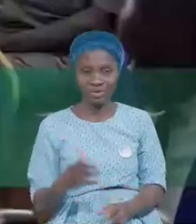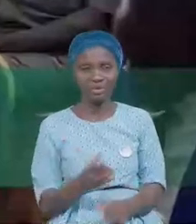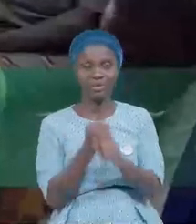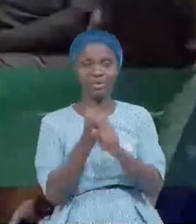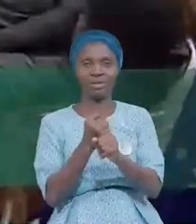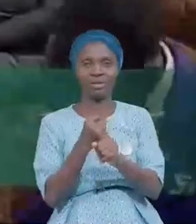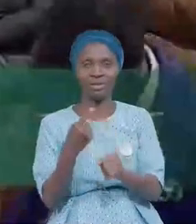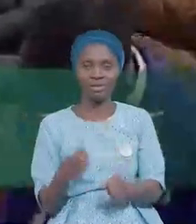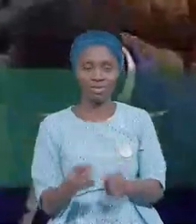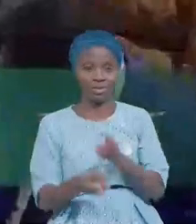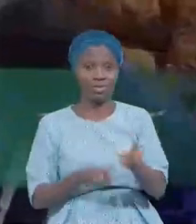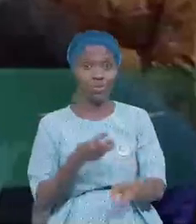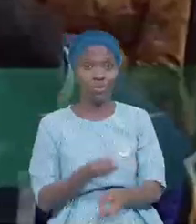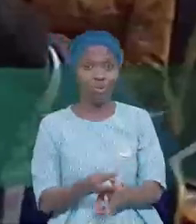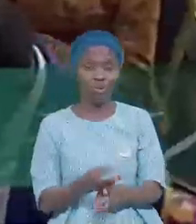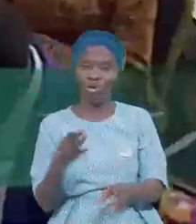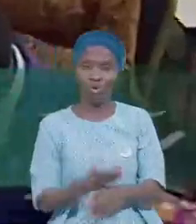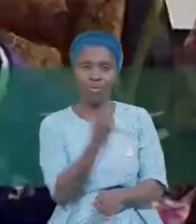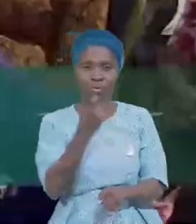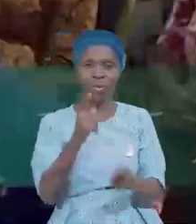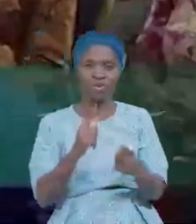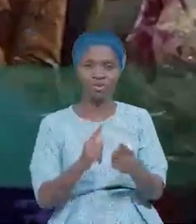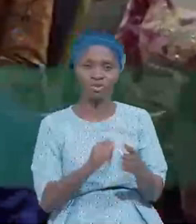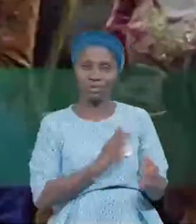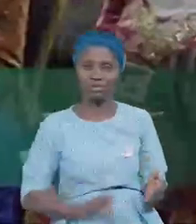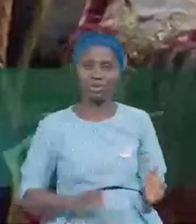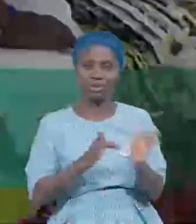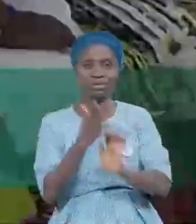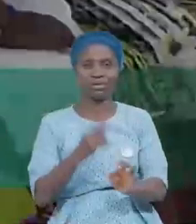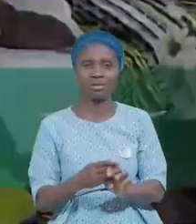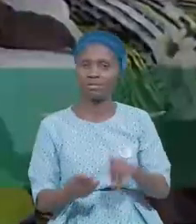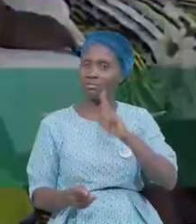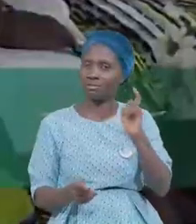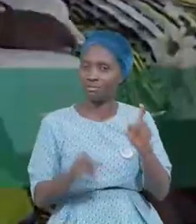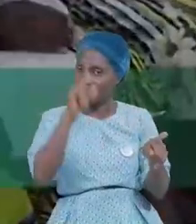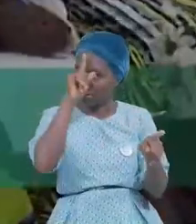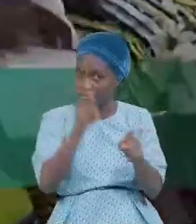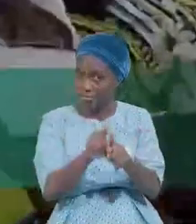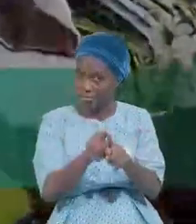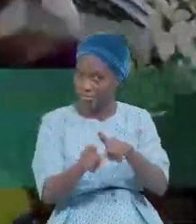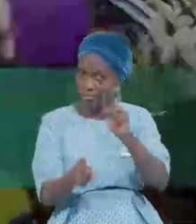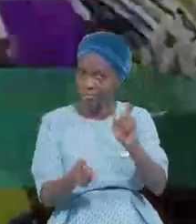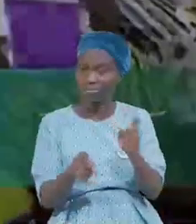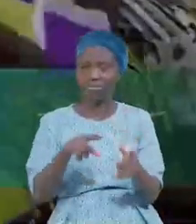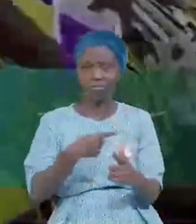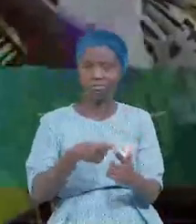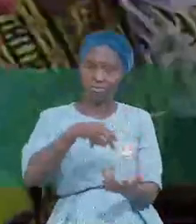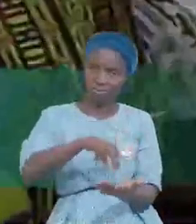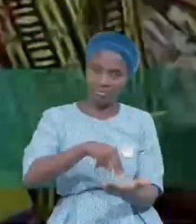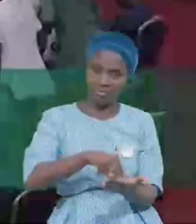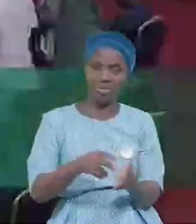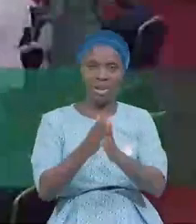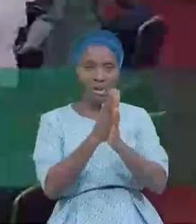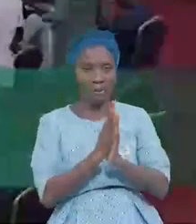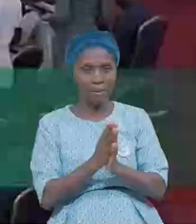conquérir le monde pour Christ. Est-ce que vous êtes là? Est-ce que vous êtes d'accord à cela? Pourquoi ne pas te lever et dire, Seigneur,